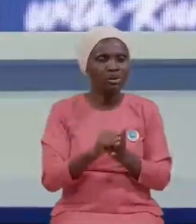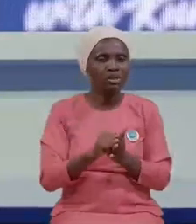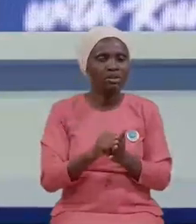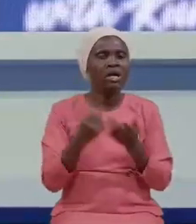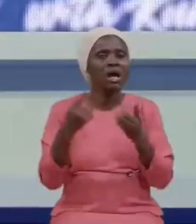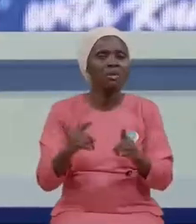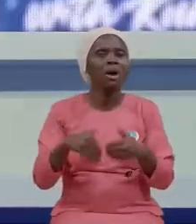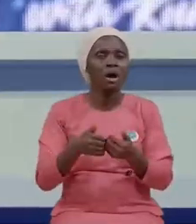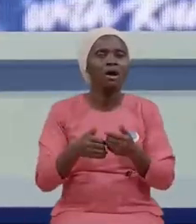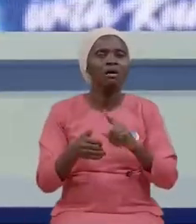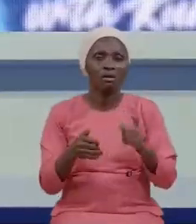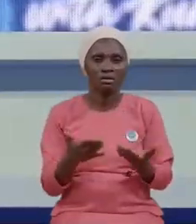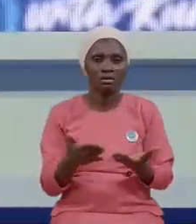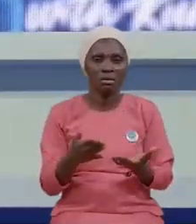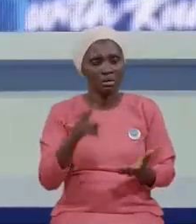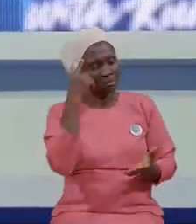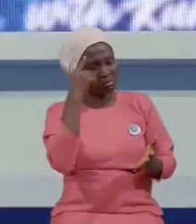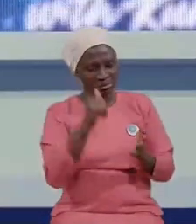Quand je me dis, mais je ne peux pas fabriquer la paix.